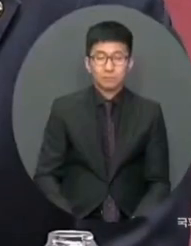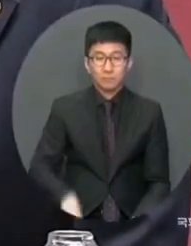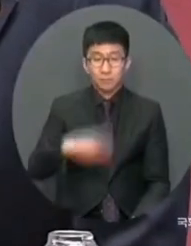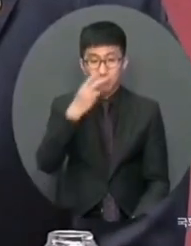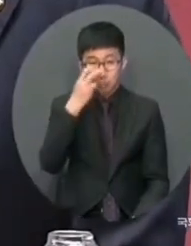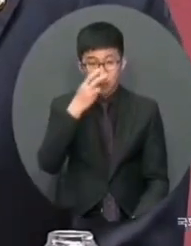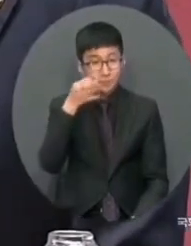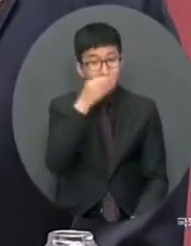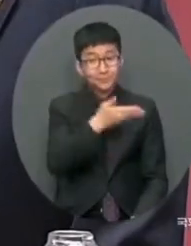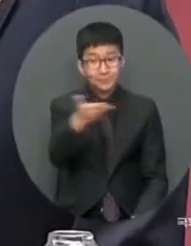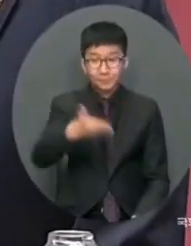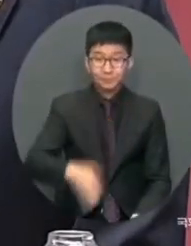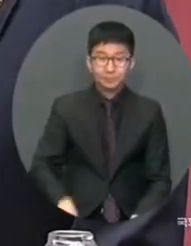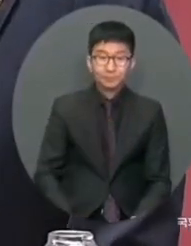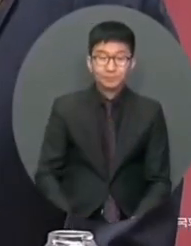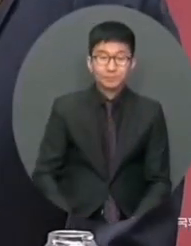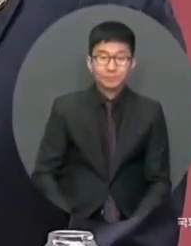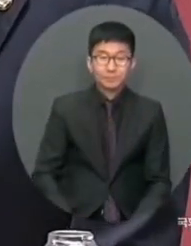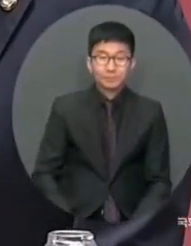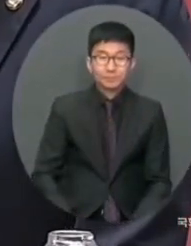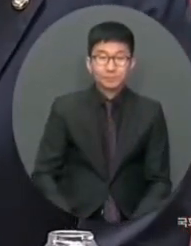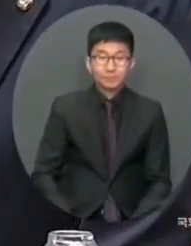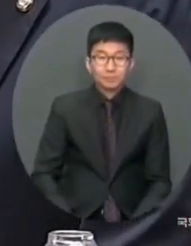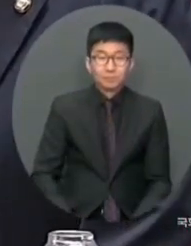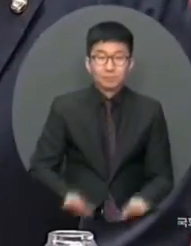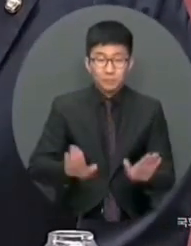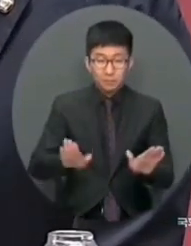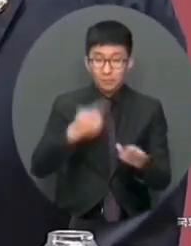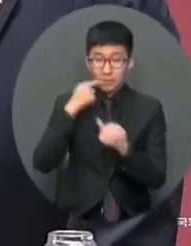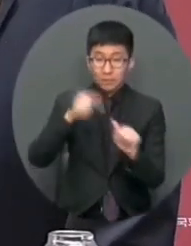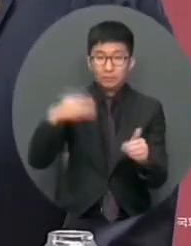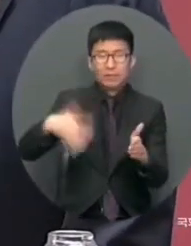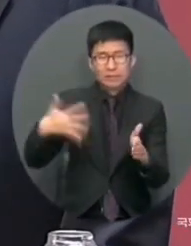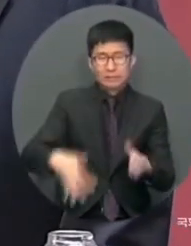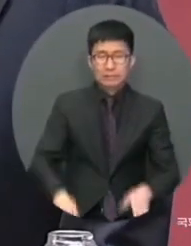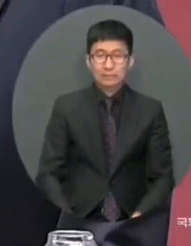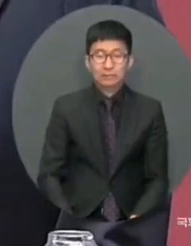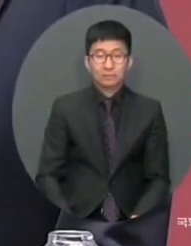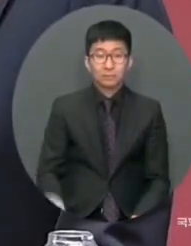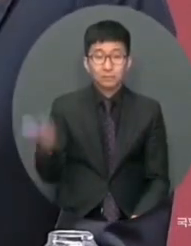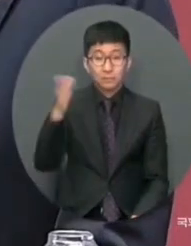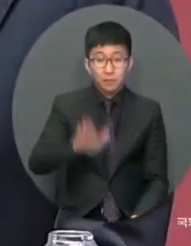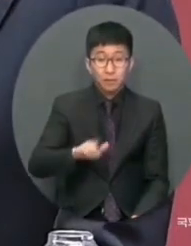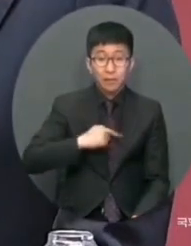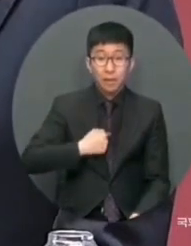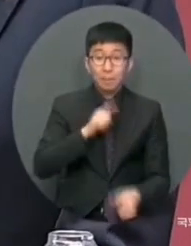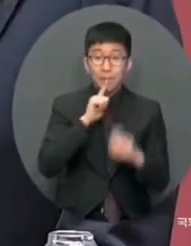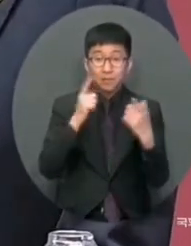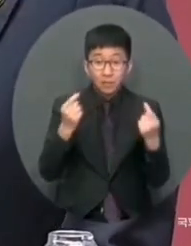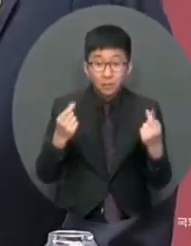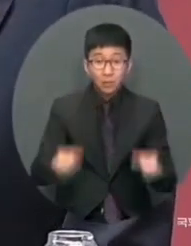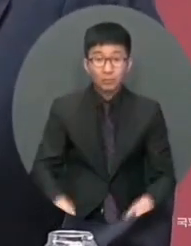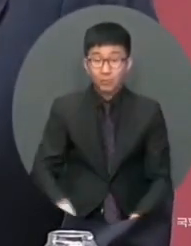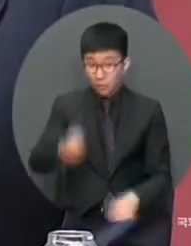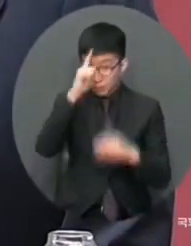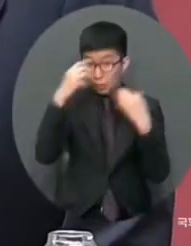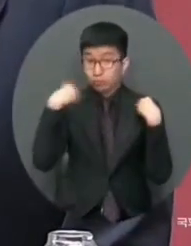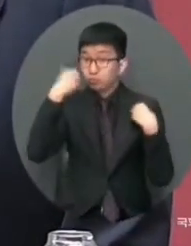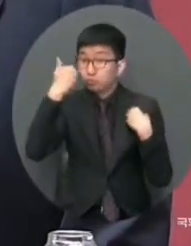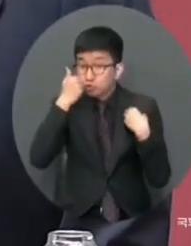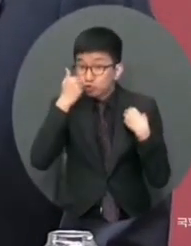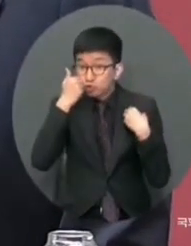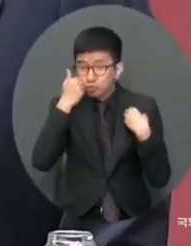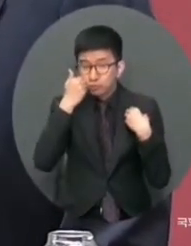여론조사 하나 보여드릴 텐데요. 아직 지명이 되지 않았음에도 불구하고 제가 말씀드린 것처럼 정부 어떤